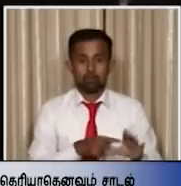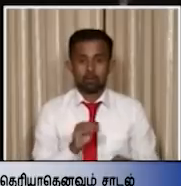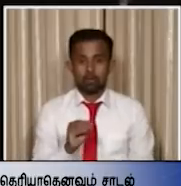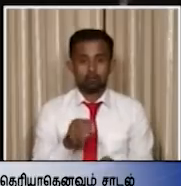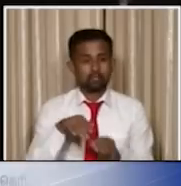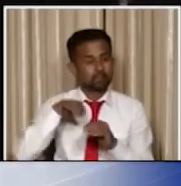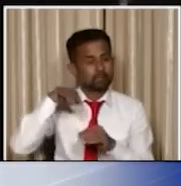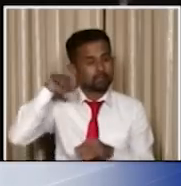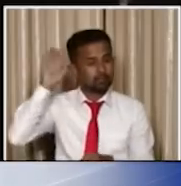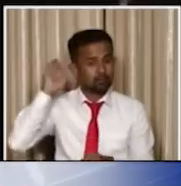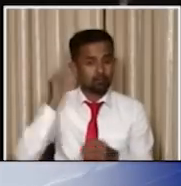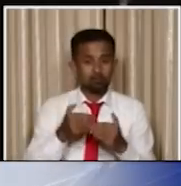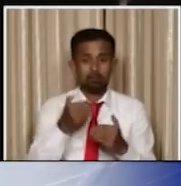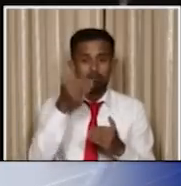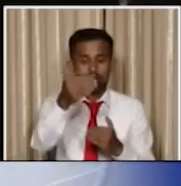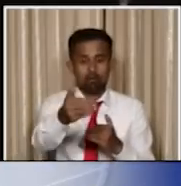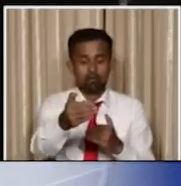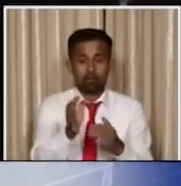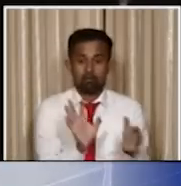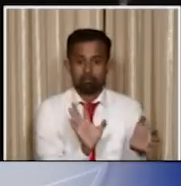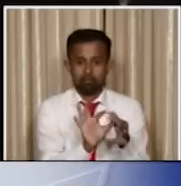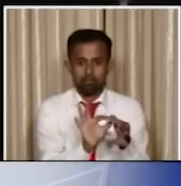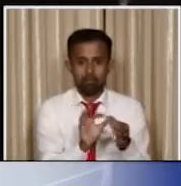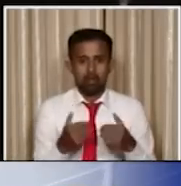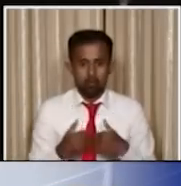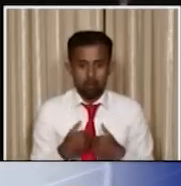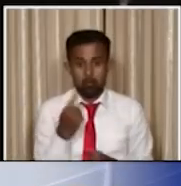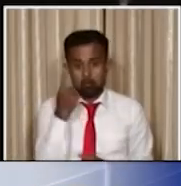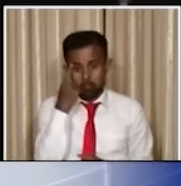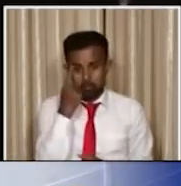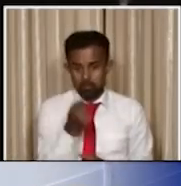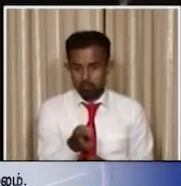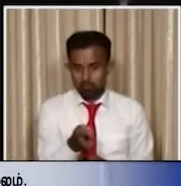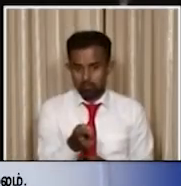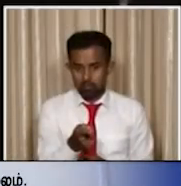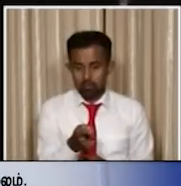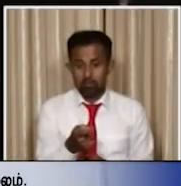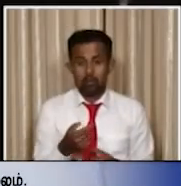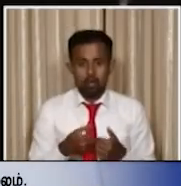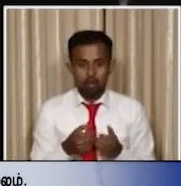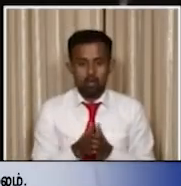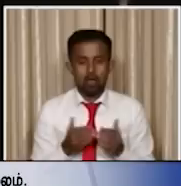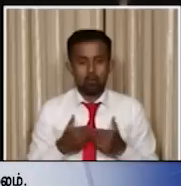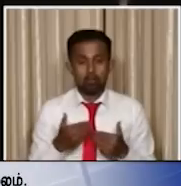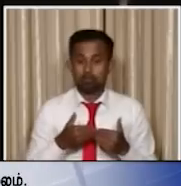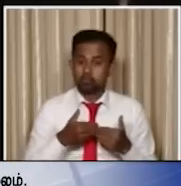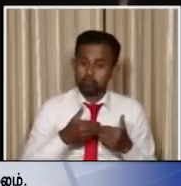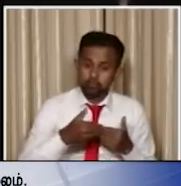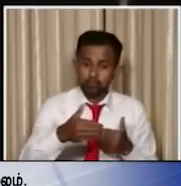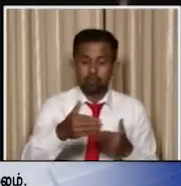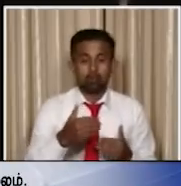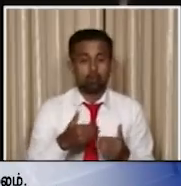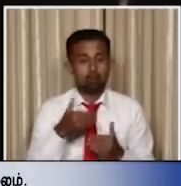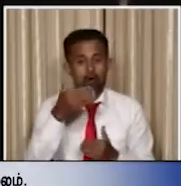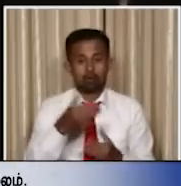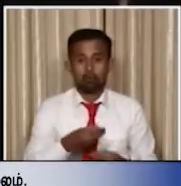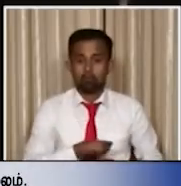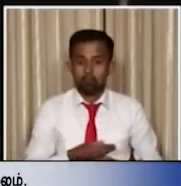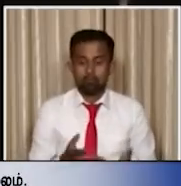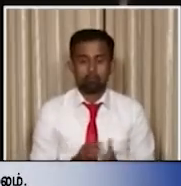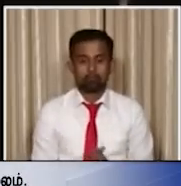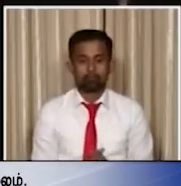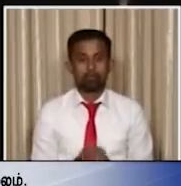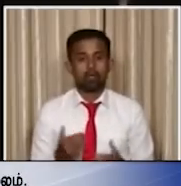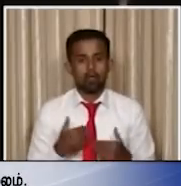நாம் எதிர்ப்பு தெரிவிக்க வேண்டும். ஜனநாயக நாடொன்றில் வாழும் உரிமை காங்கேசந்துறை கந்தையாவிற்கு உள்ளது. ஆகவே